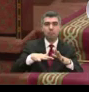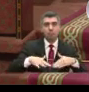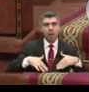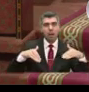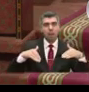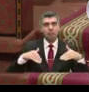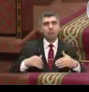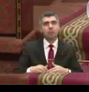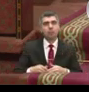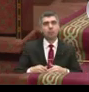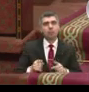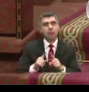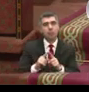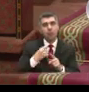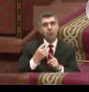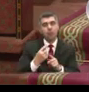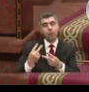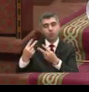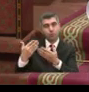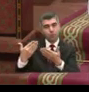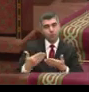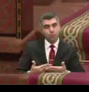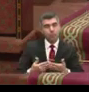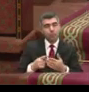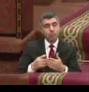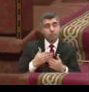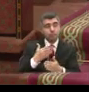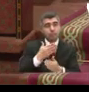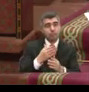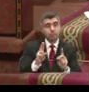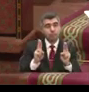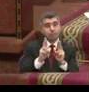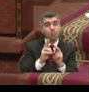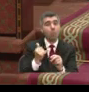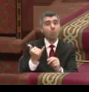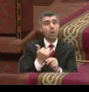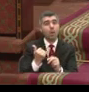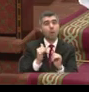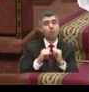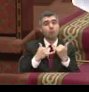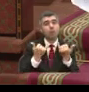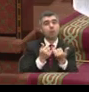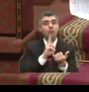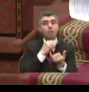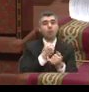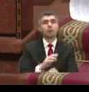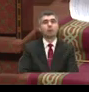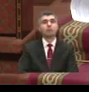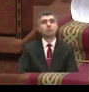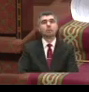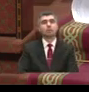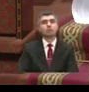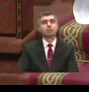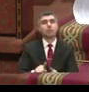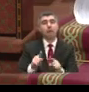انوب عنه لتعذر حضوره لارتباطه بموعد اخر تعذر عنه تاجيله. لدينا دفوع